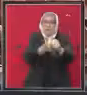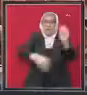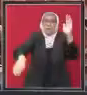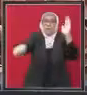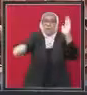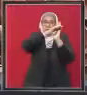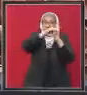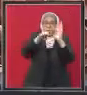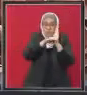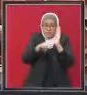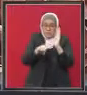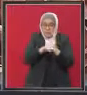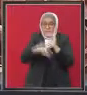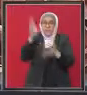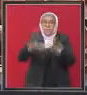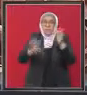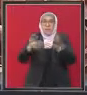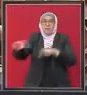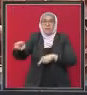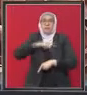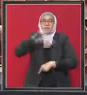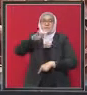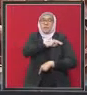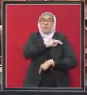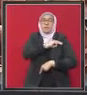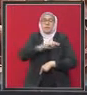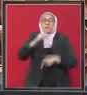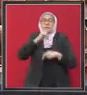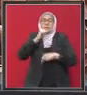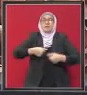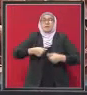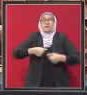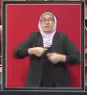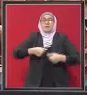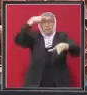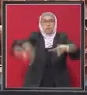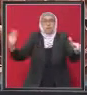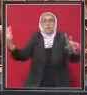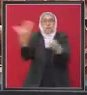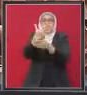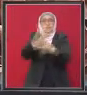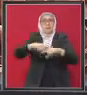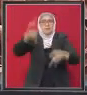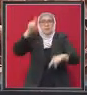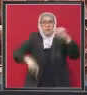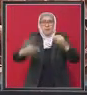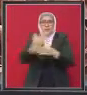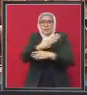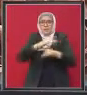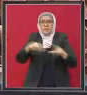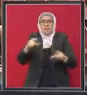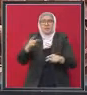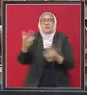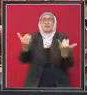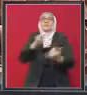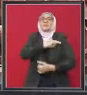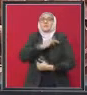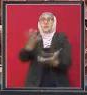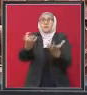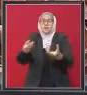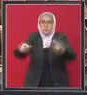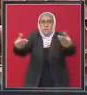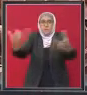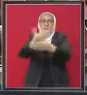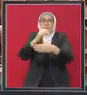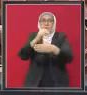Mengikut peraturan, kalau dia tak benarkan mencelah, maka tak boleh mencelah. Yang Berhormat Menteri nak mencelah, nak bagi mencelah ke tak nak?